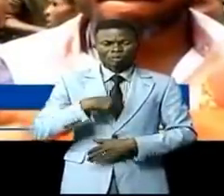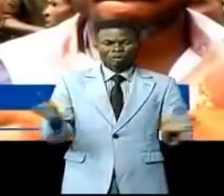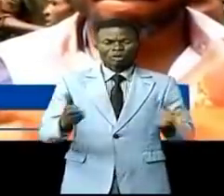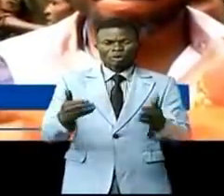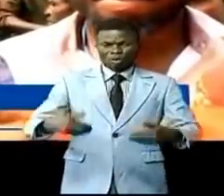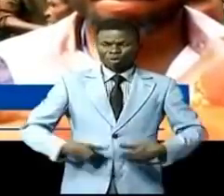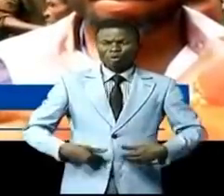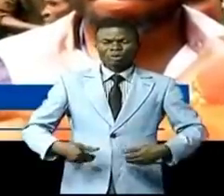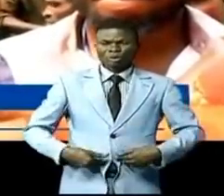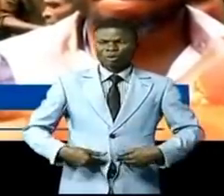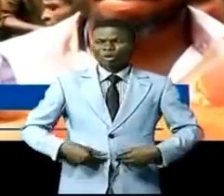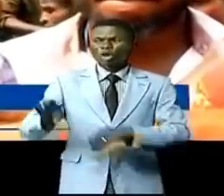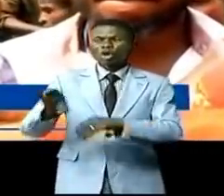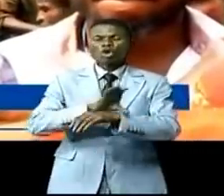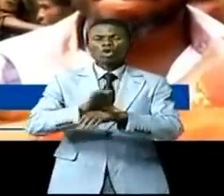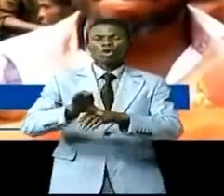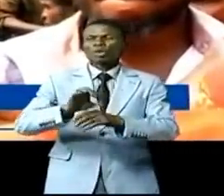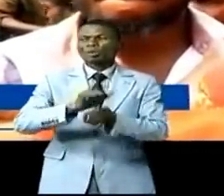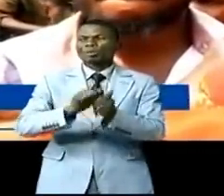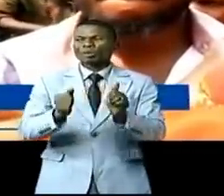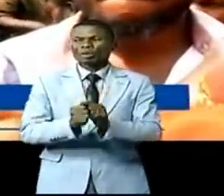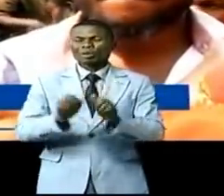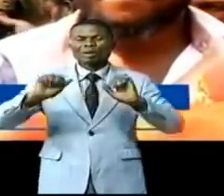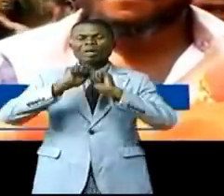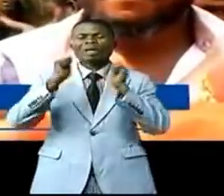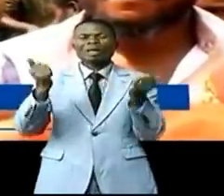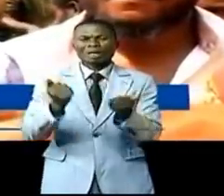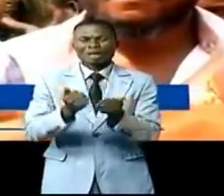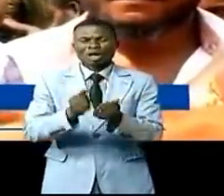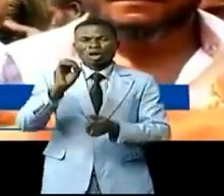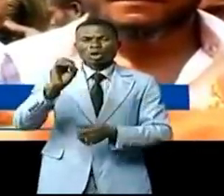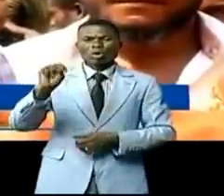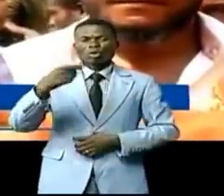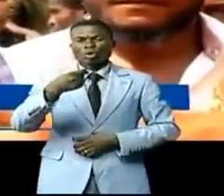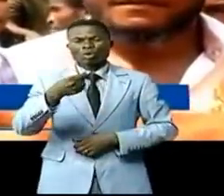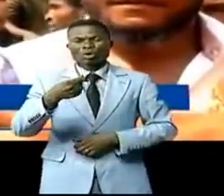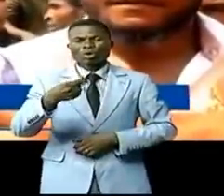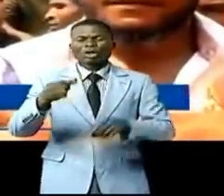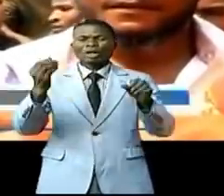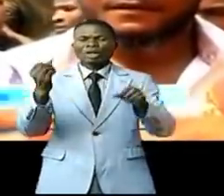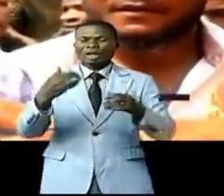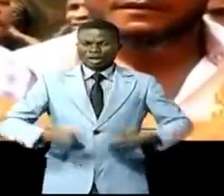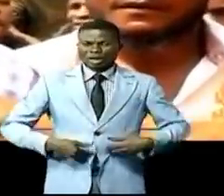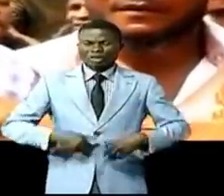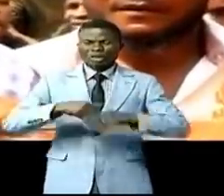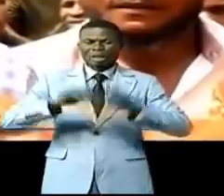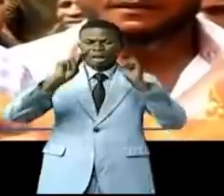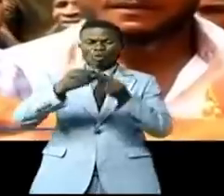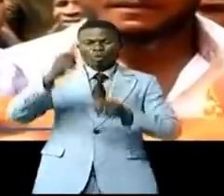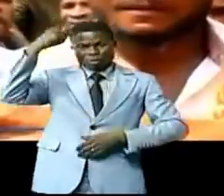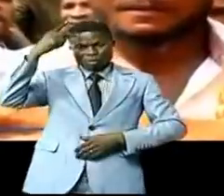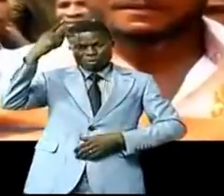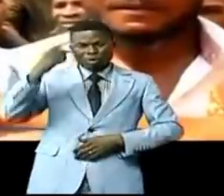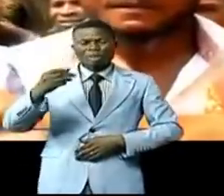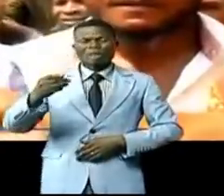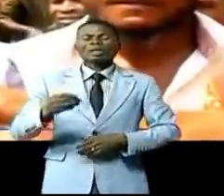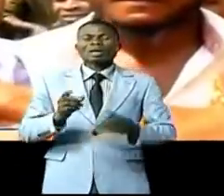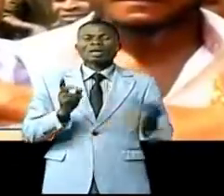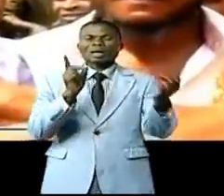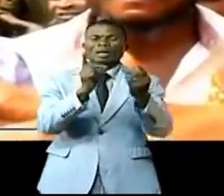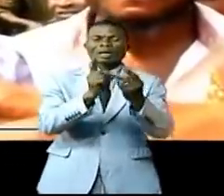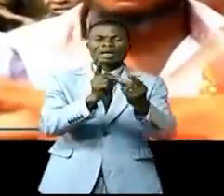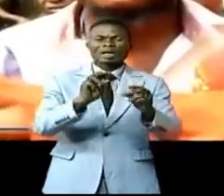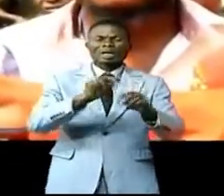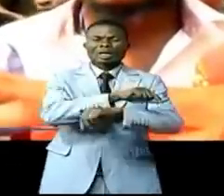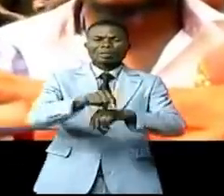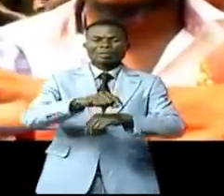sont regroupés dans les associations ONG et même les jeunes qui sont dans le parti politique de pouvoir venir auprès du ministère de la